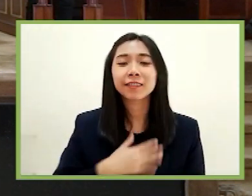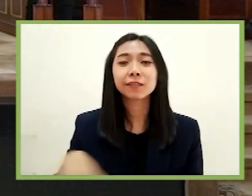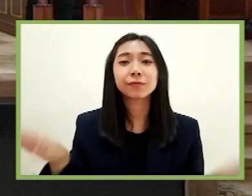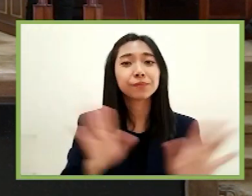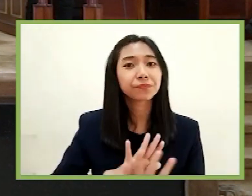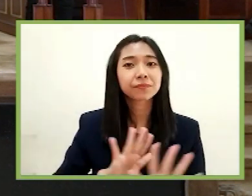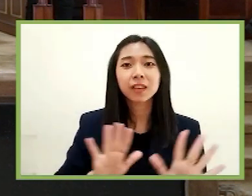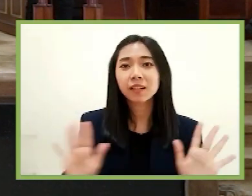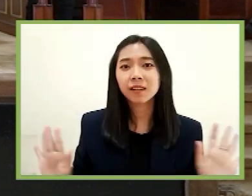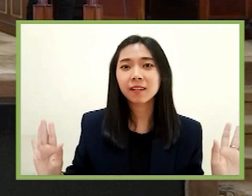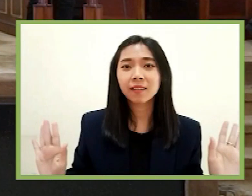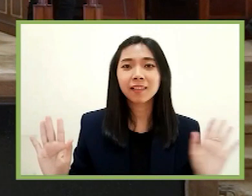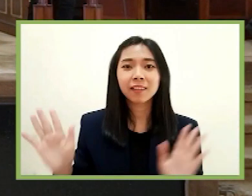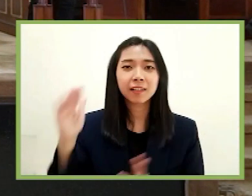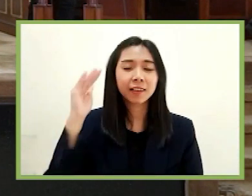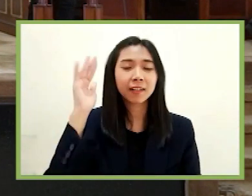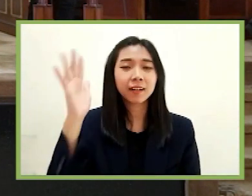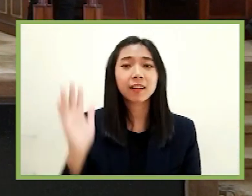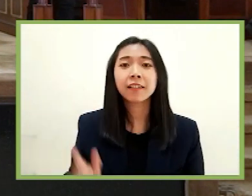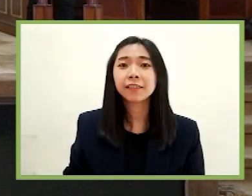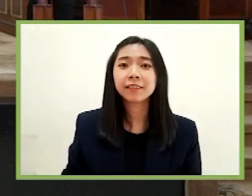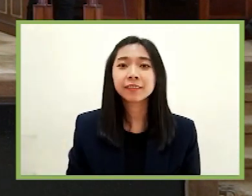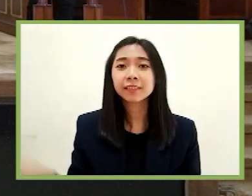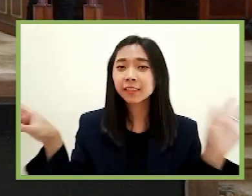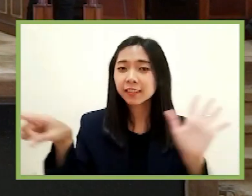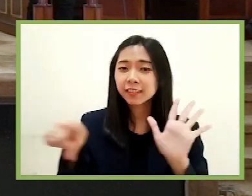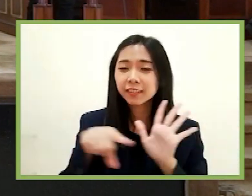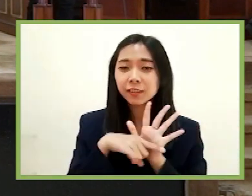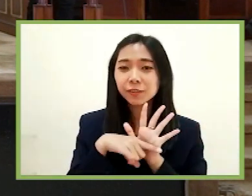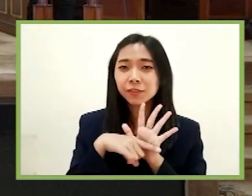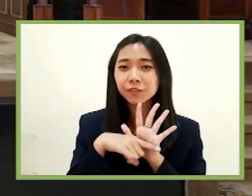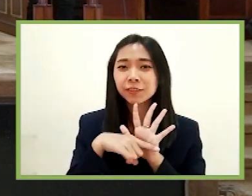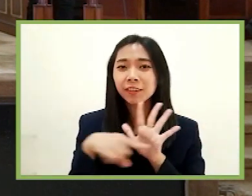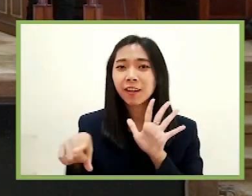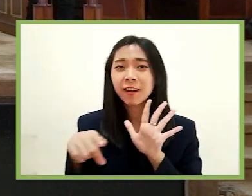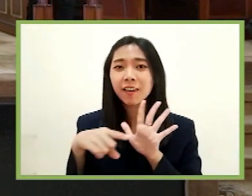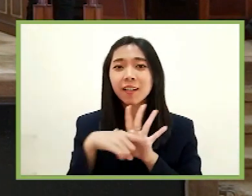ku tak akan kekurangan